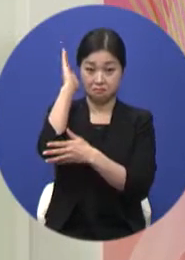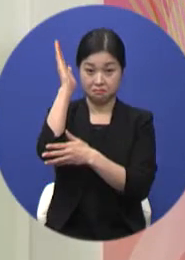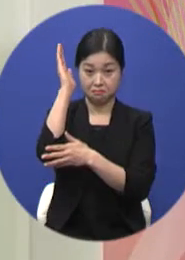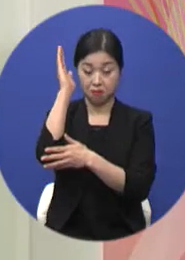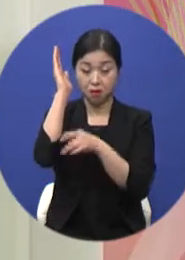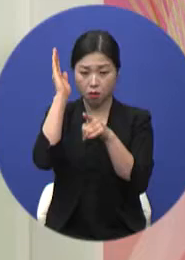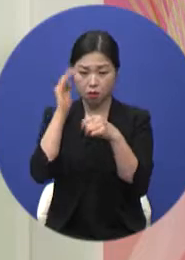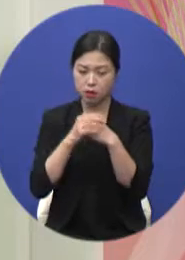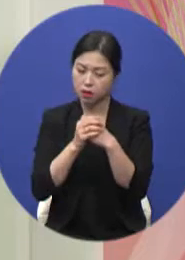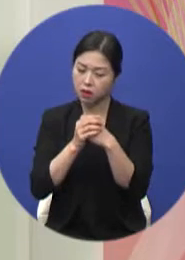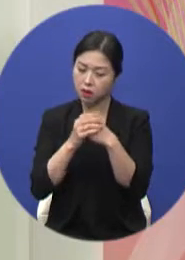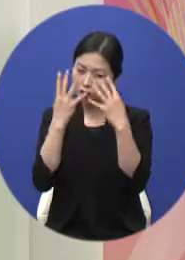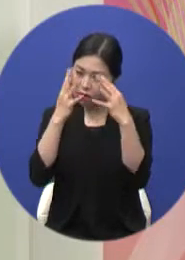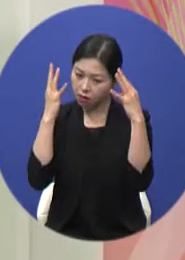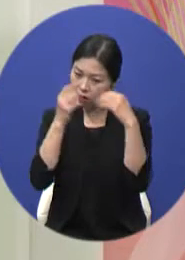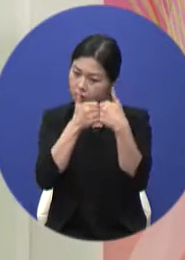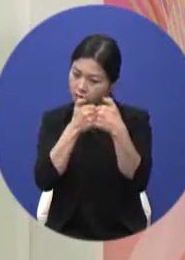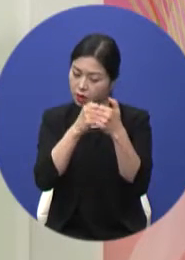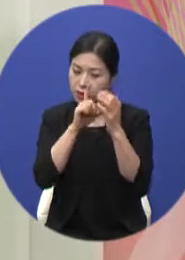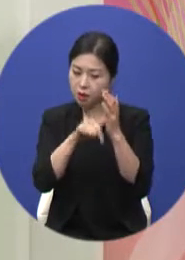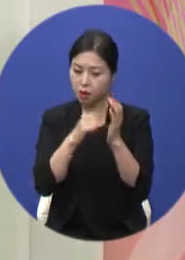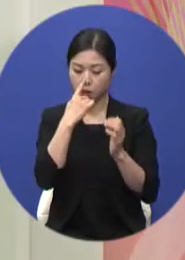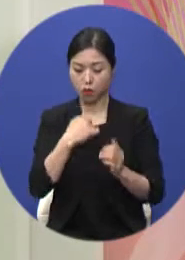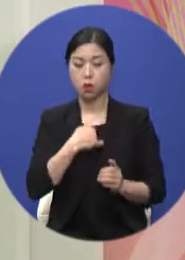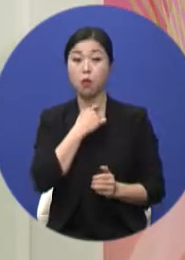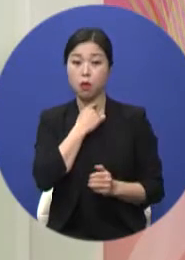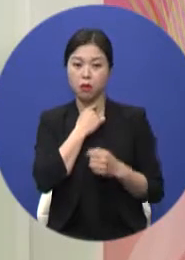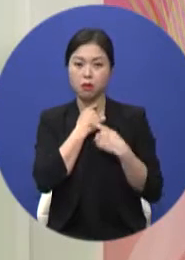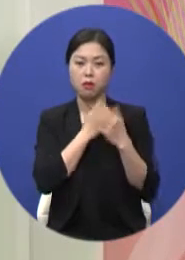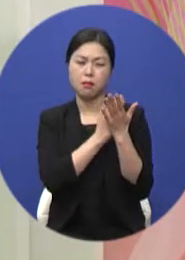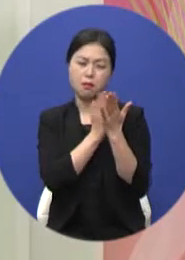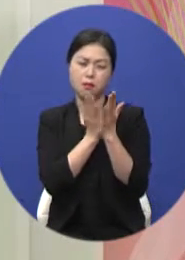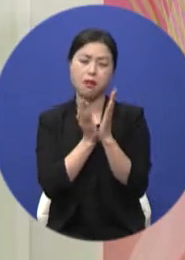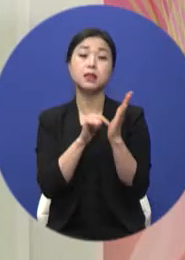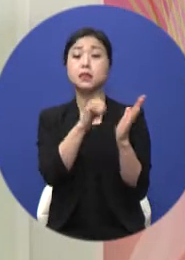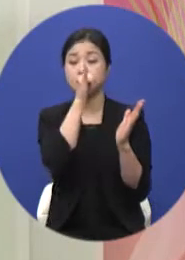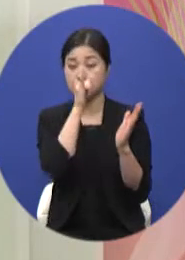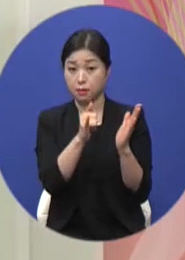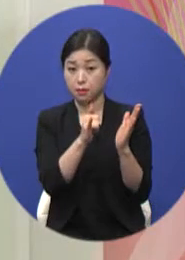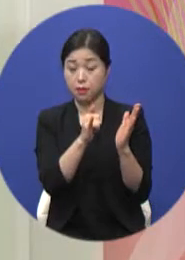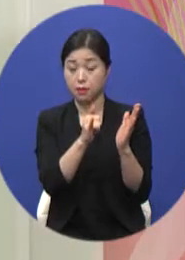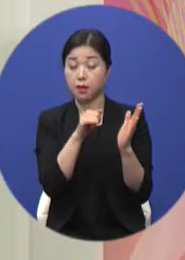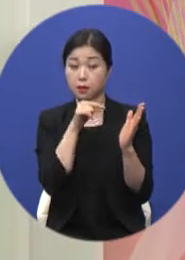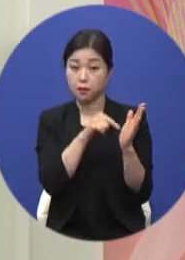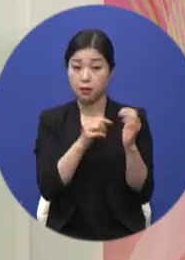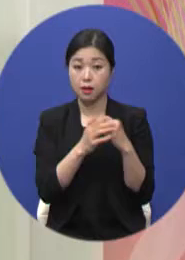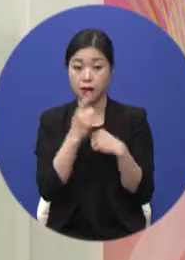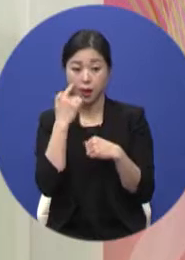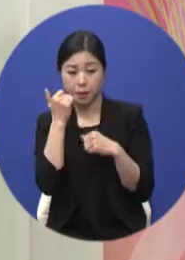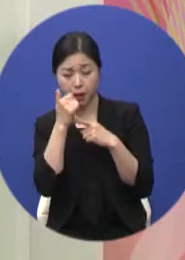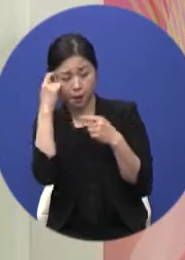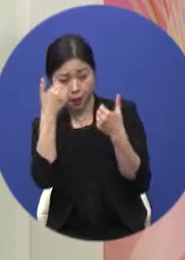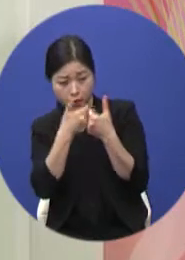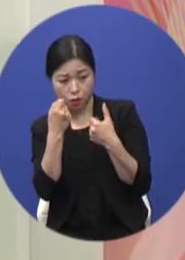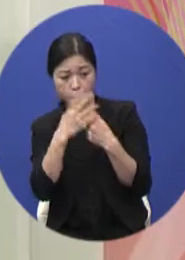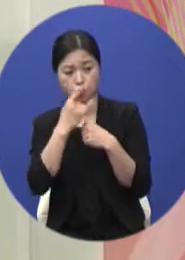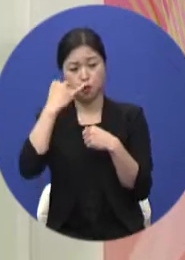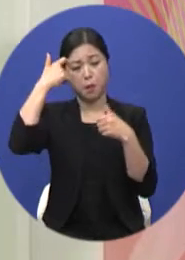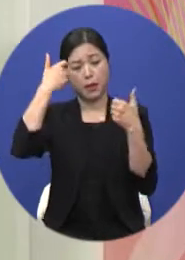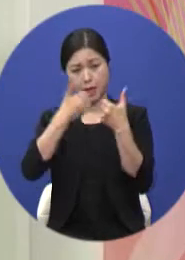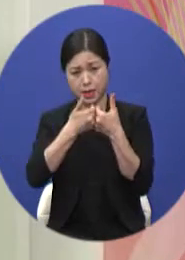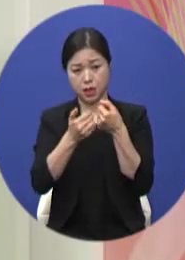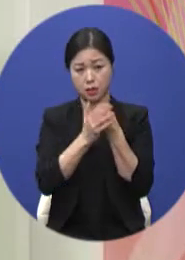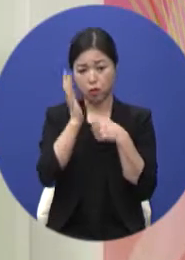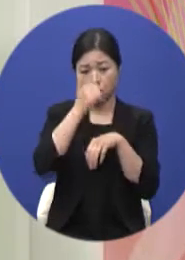학생들을 갖다가 상담하다 보면은 이 친구들이 자기가 하고 싶은 게 다 있어요. 그러니까 그거 갖다가 주변에서 아빠가 반대하든가 부모님이 반대했기